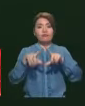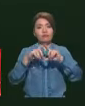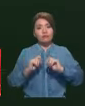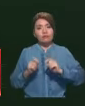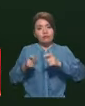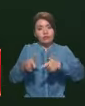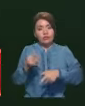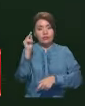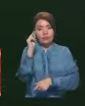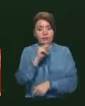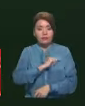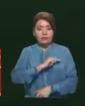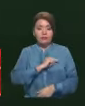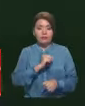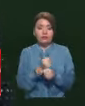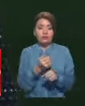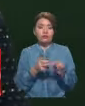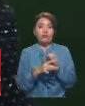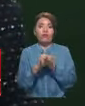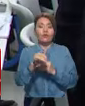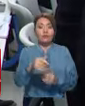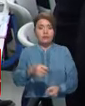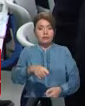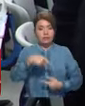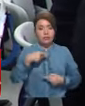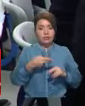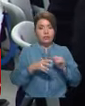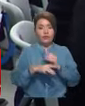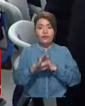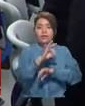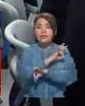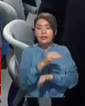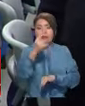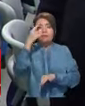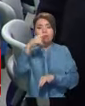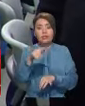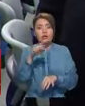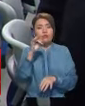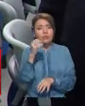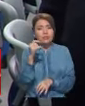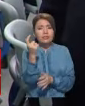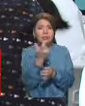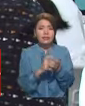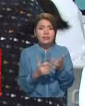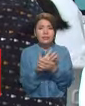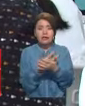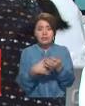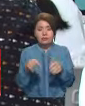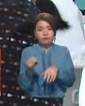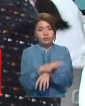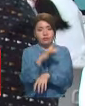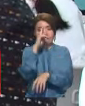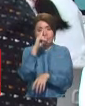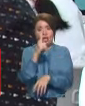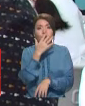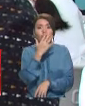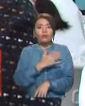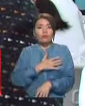школу. Педагог убеждена, учитель – это призвание. Она в идеале знает произведения Пушкина, Достоевского и Толстого. Много я люблю читать.